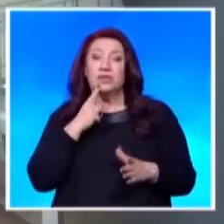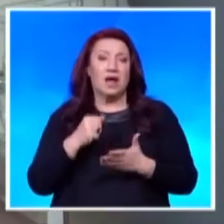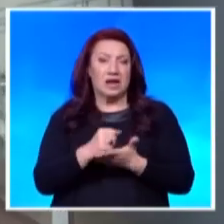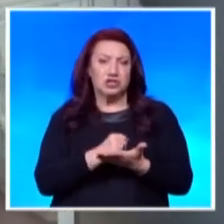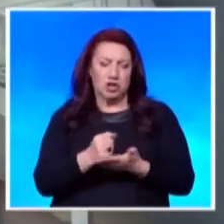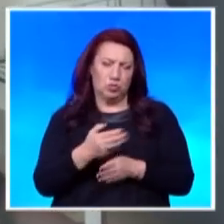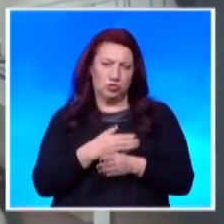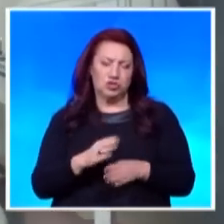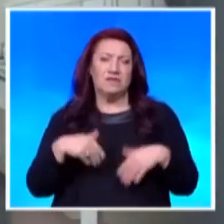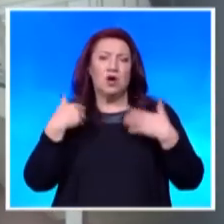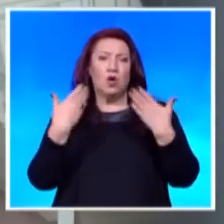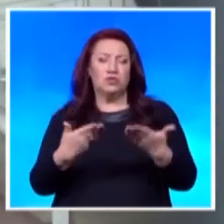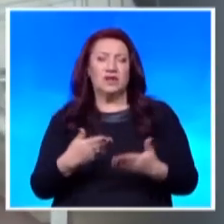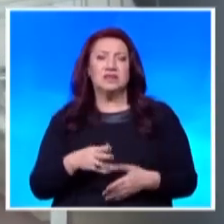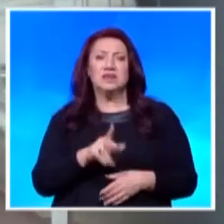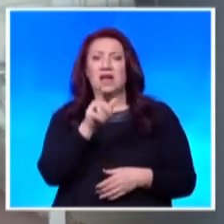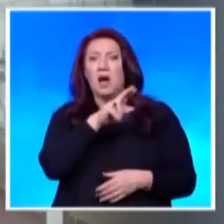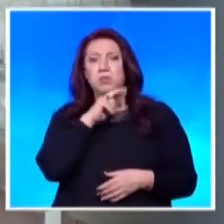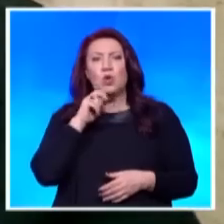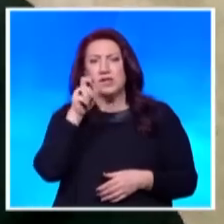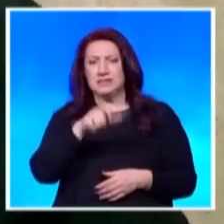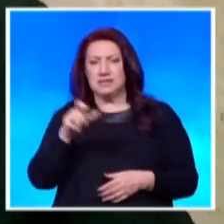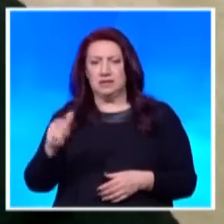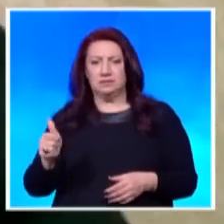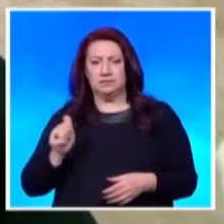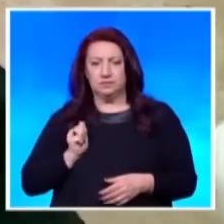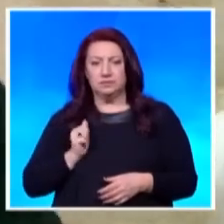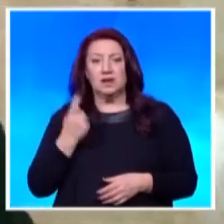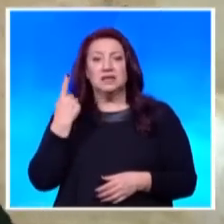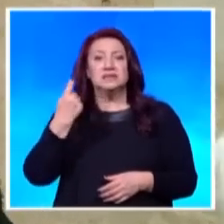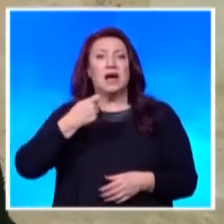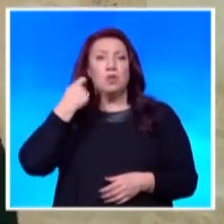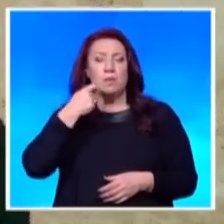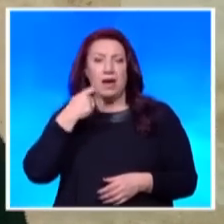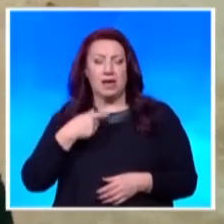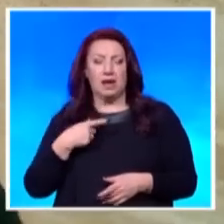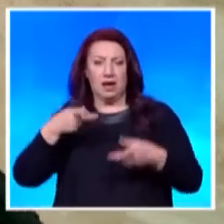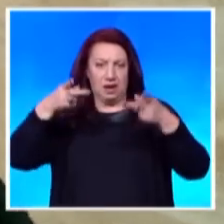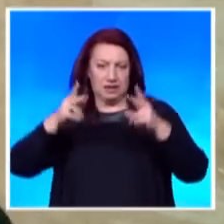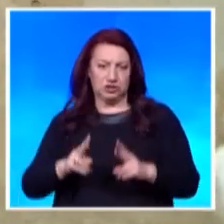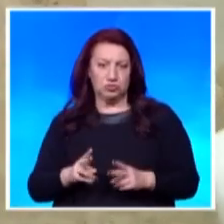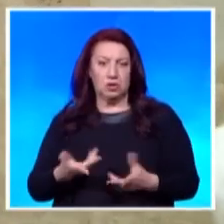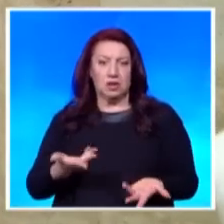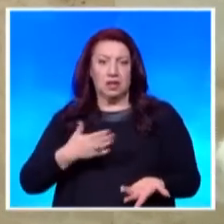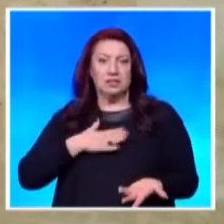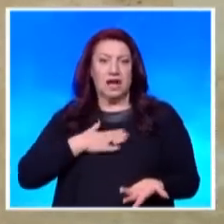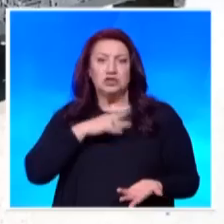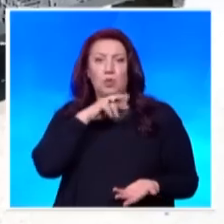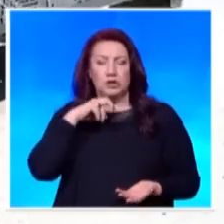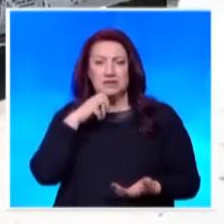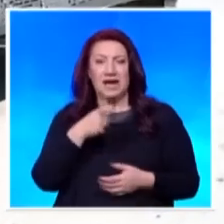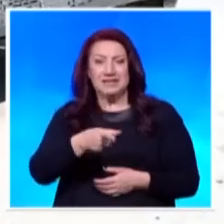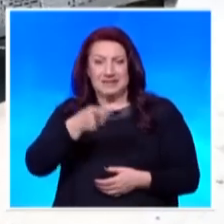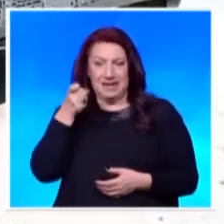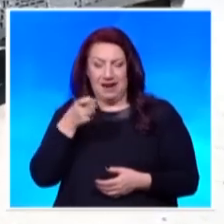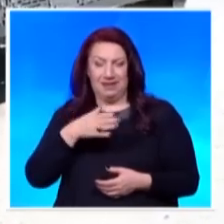охрана. Единствено майка му днес бе допусната до него. Стрелят нашите полицаи по нашите деца. Това стана.